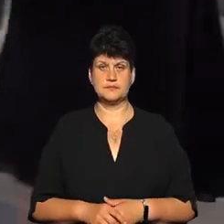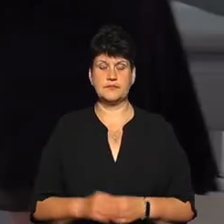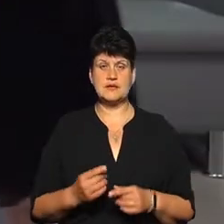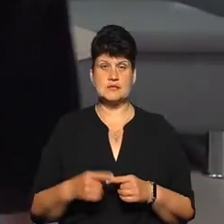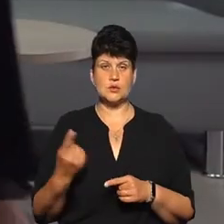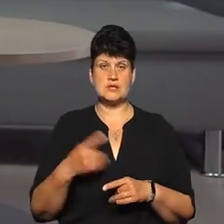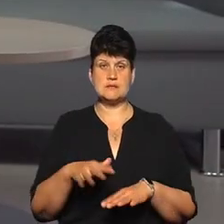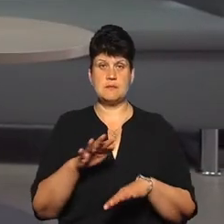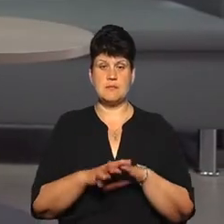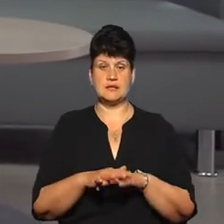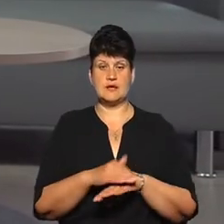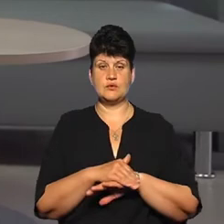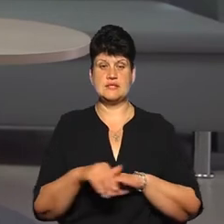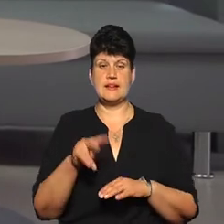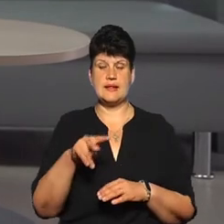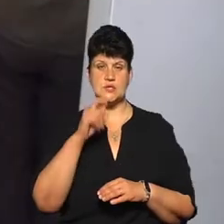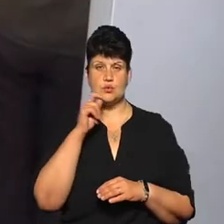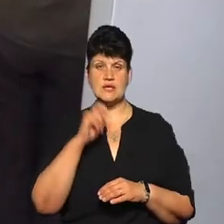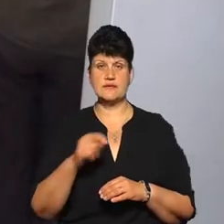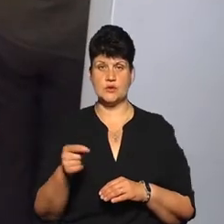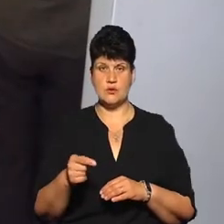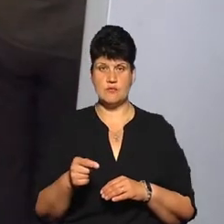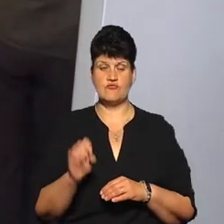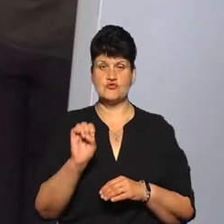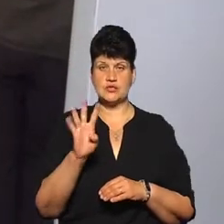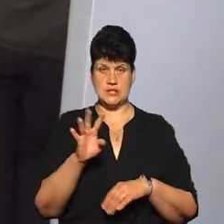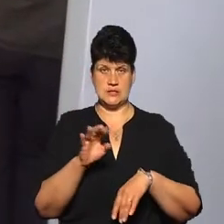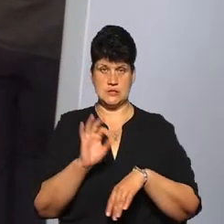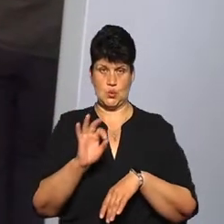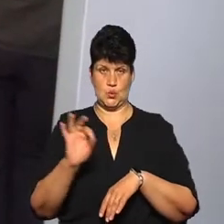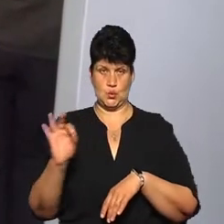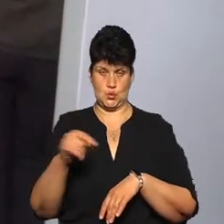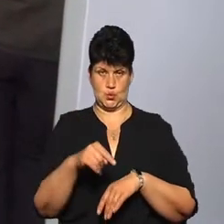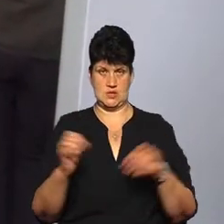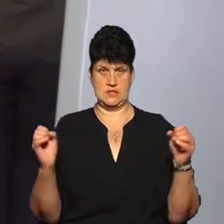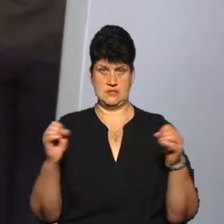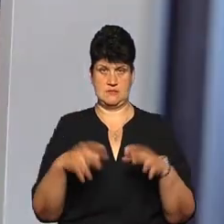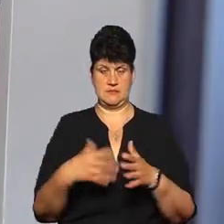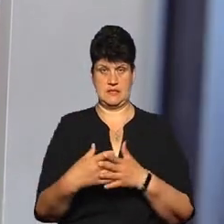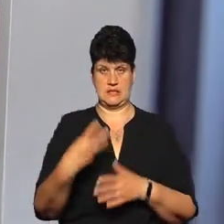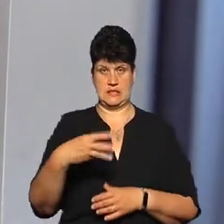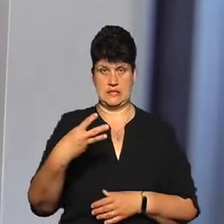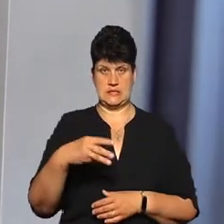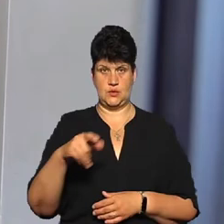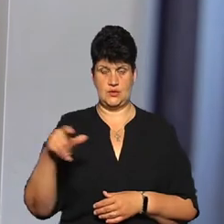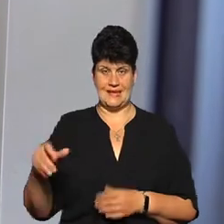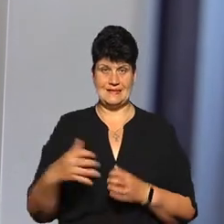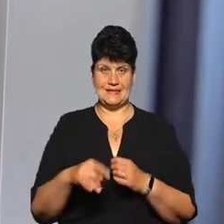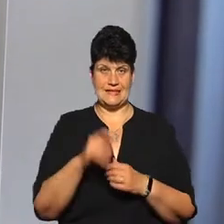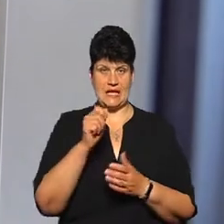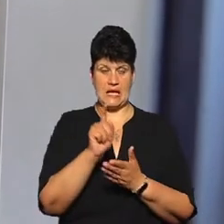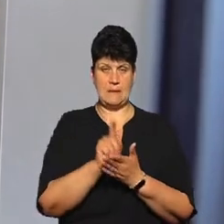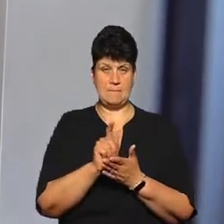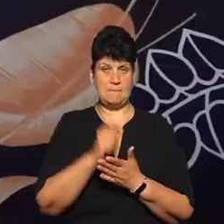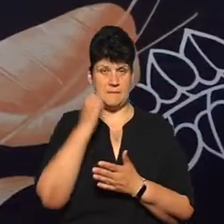з банків на вулиці Лесі Українки в Тернополі. О 14:00 тут зібралися близько 30 людей. Серед них пенсіонерка